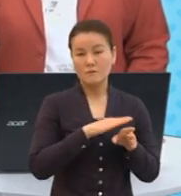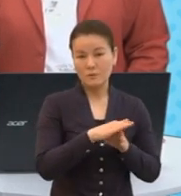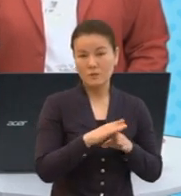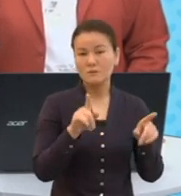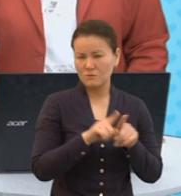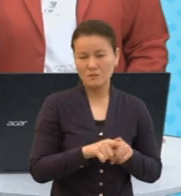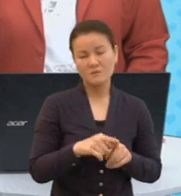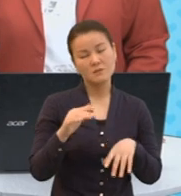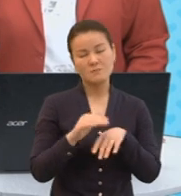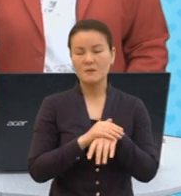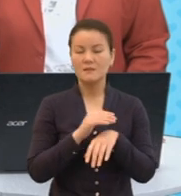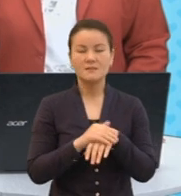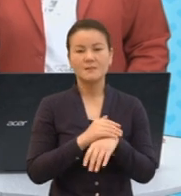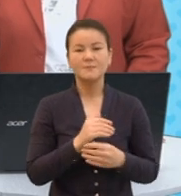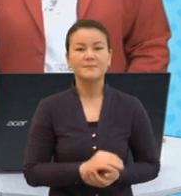молодцы.